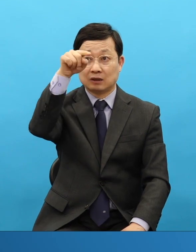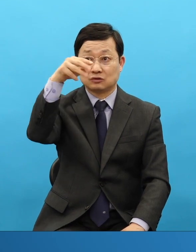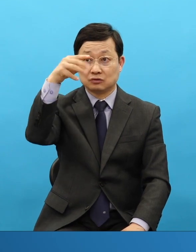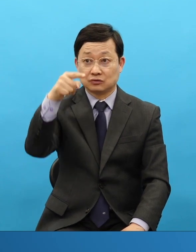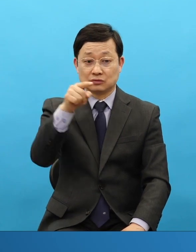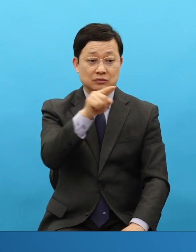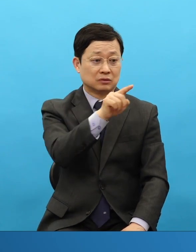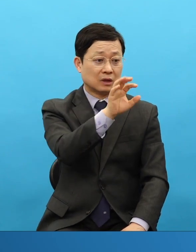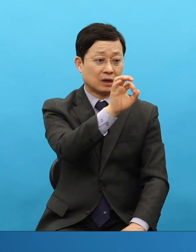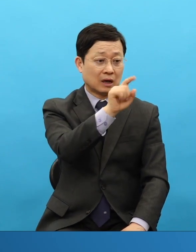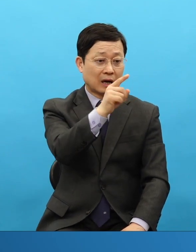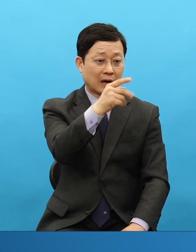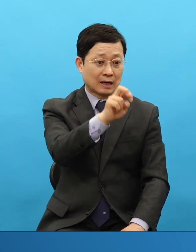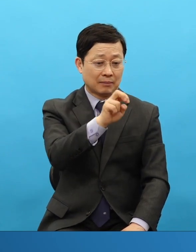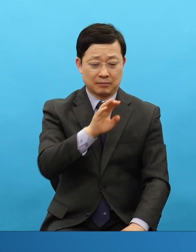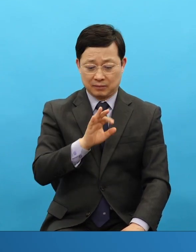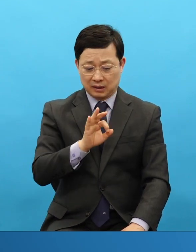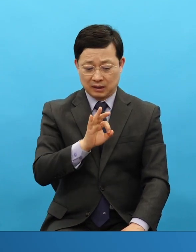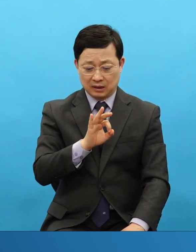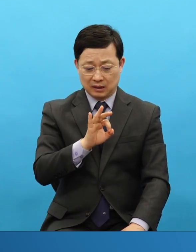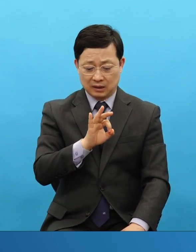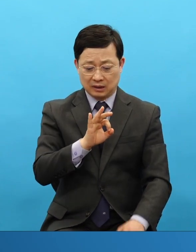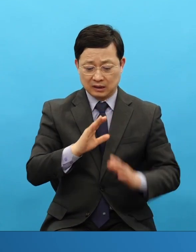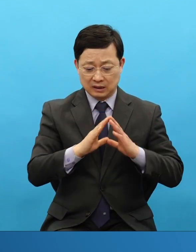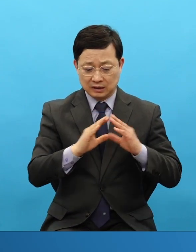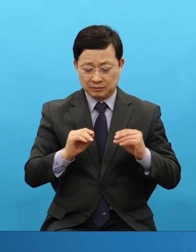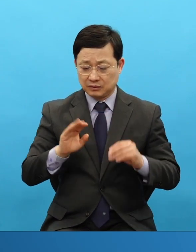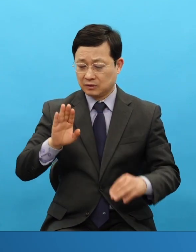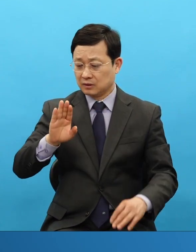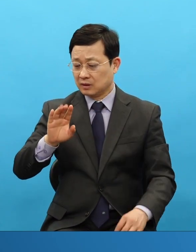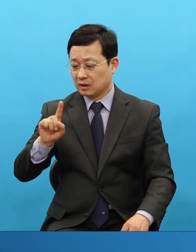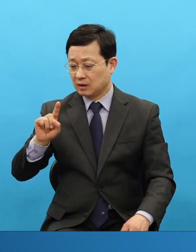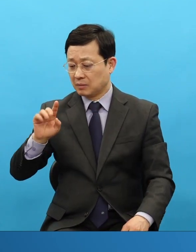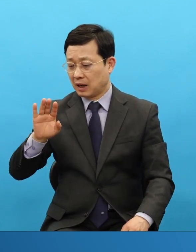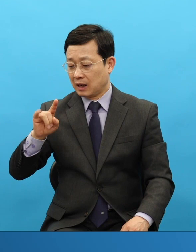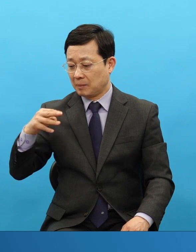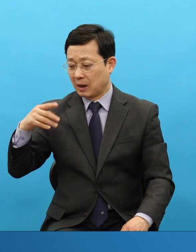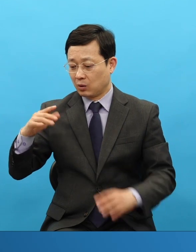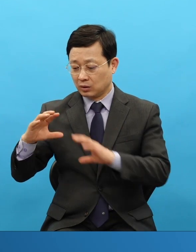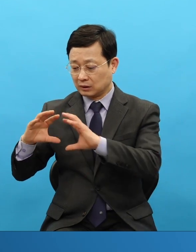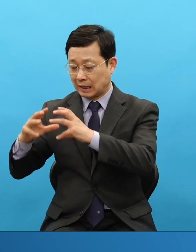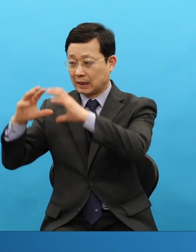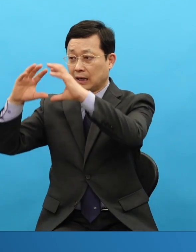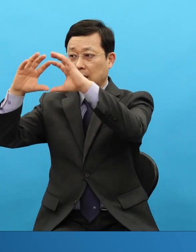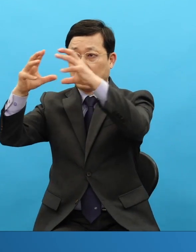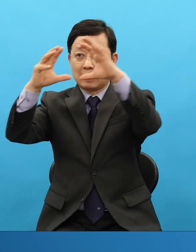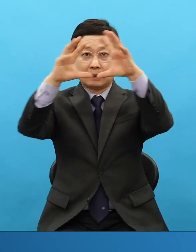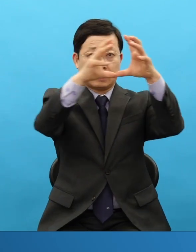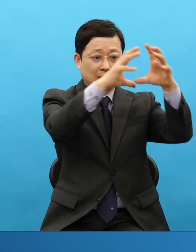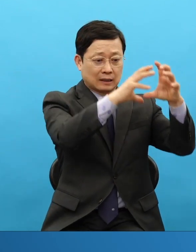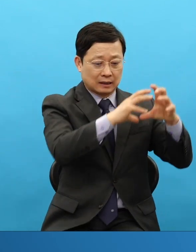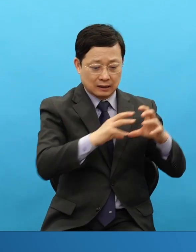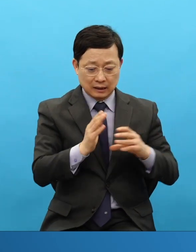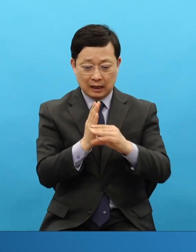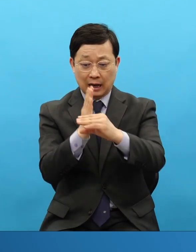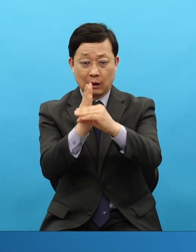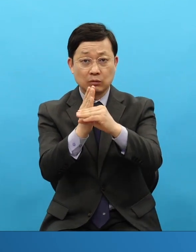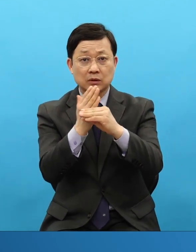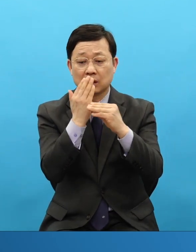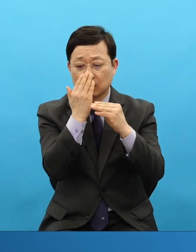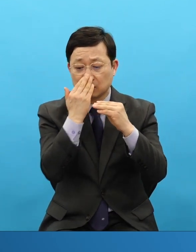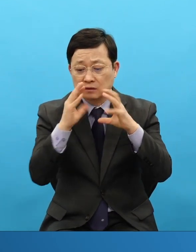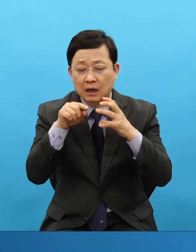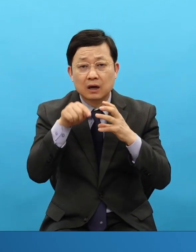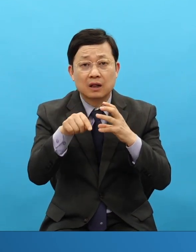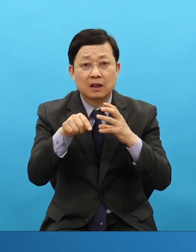Egypt, 바벨론 Babylon. 딱 싸우고 있었잖아요. It was surrounding them. 전도